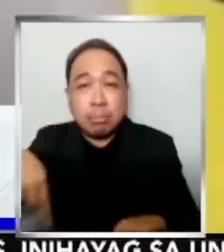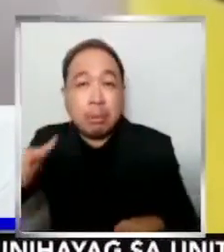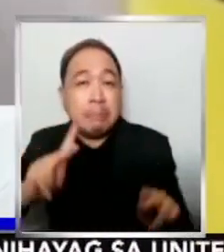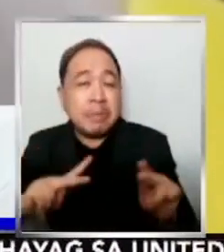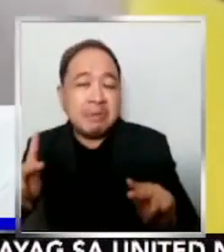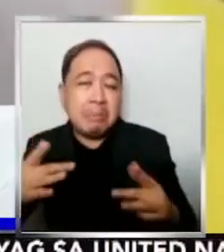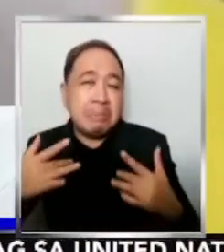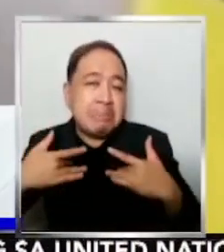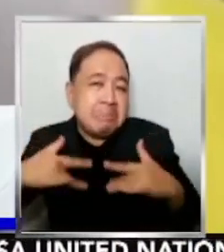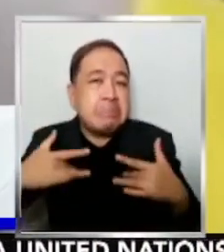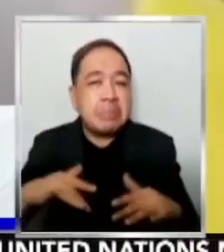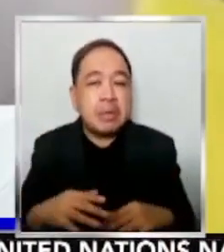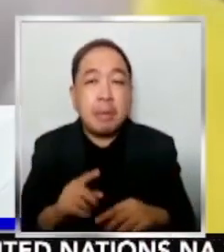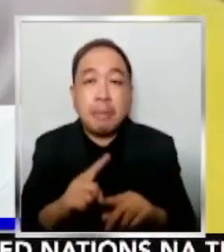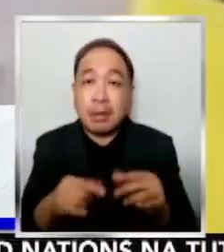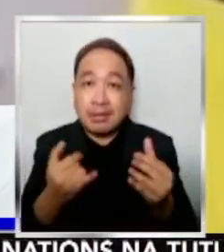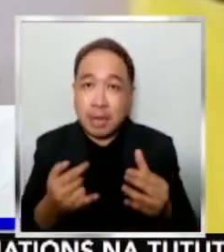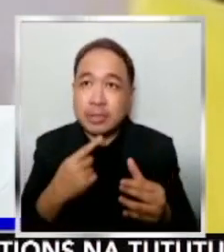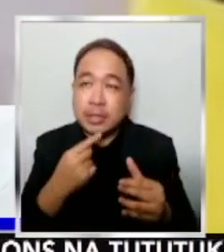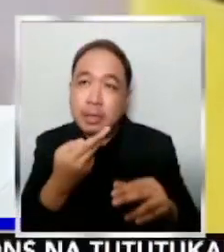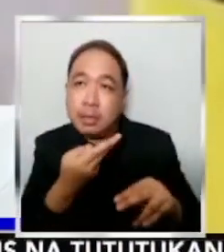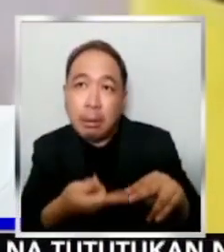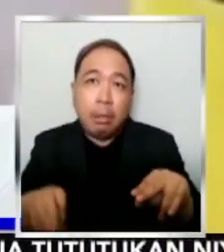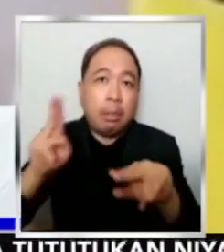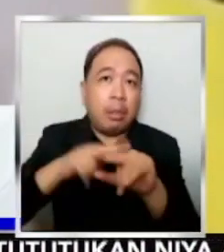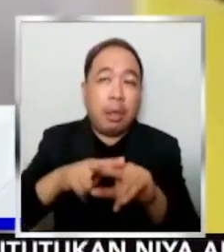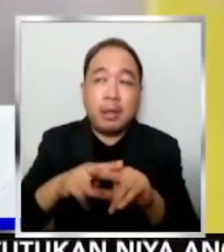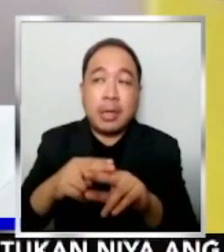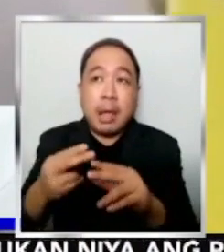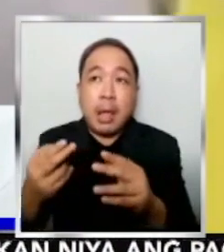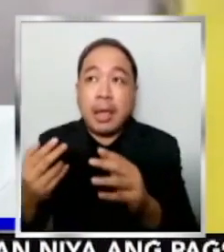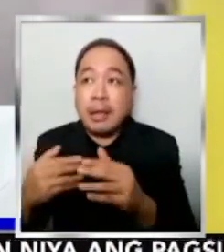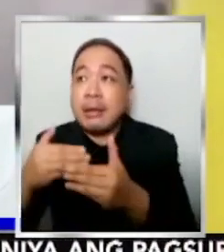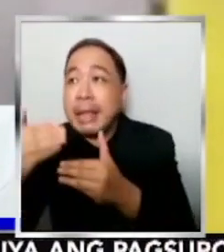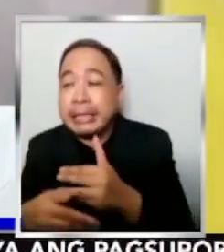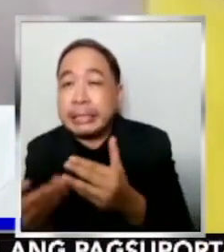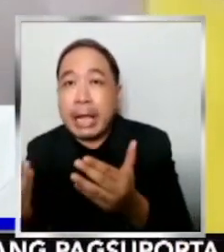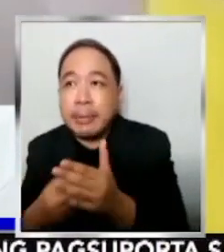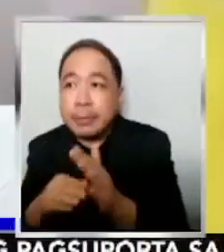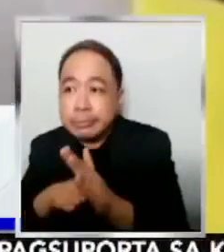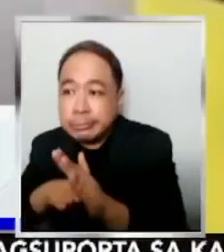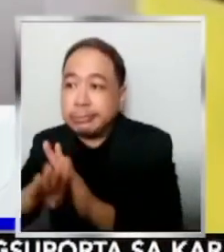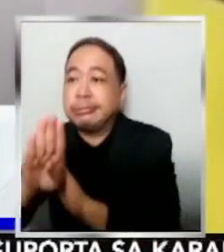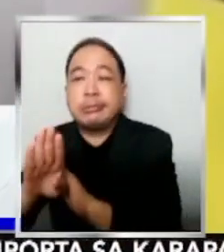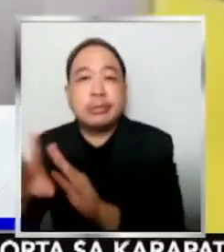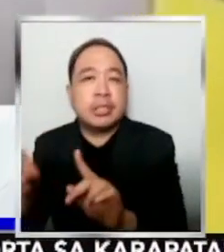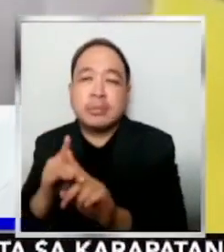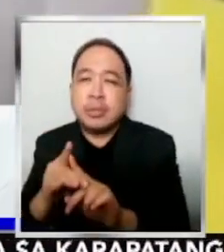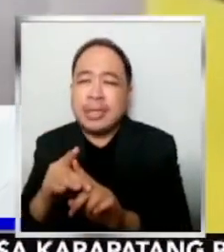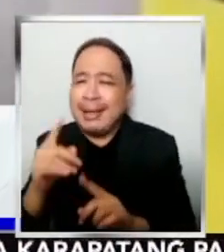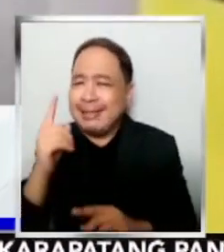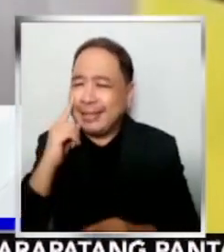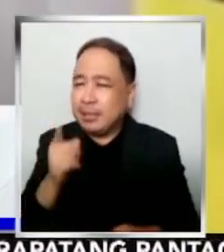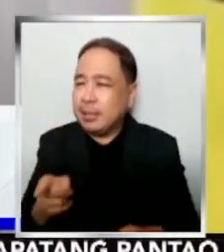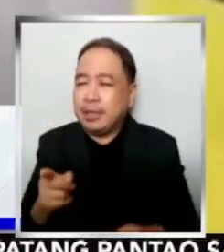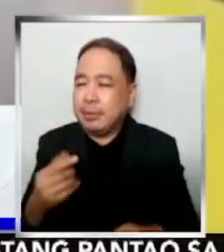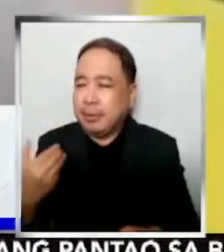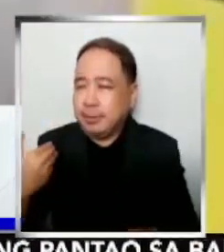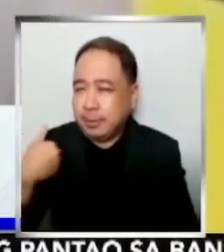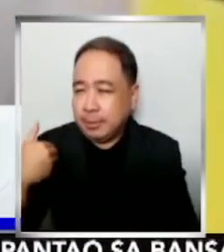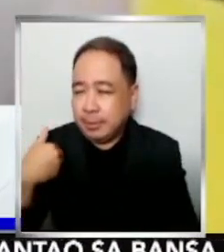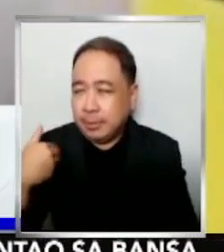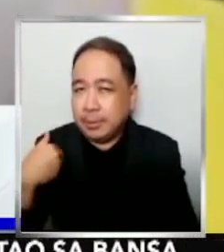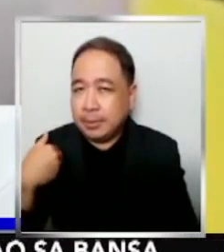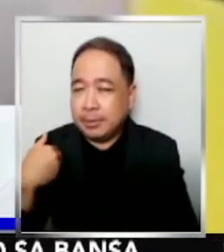siya ngayon at magkaka-surge na tayo o tataas na in the coming days, sa tingin ko po ay mukhang hindi naman